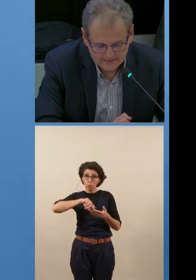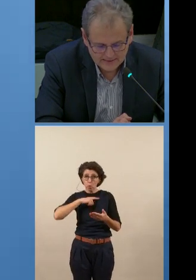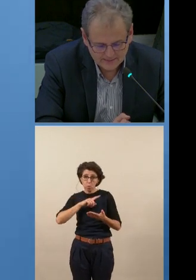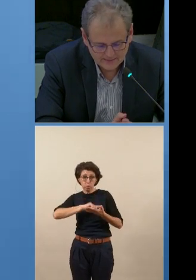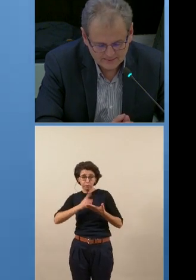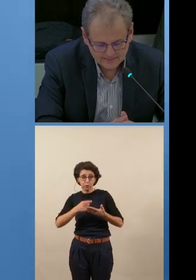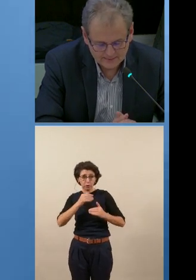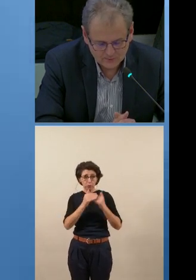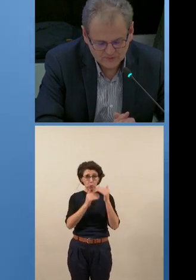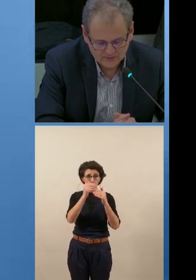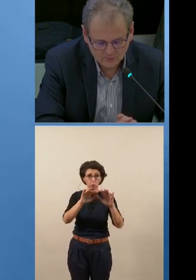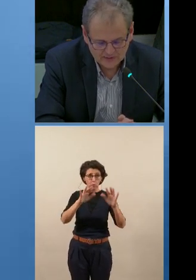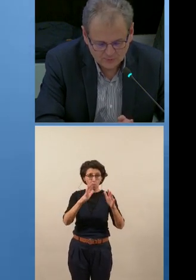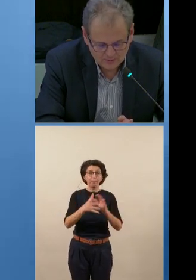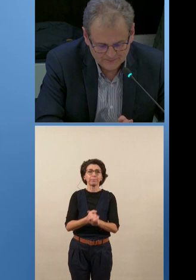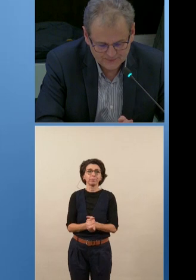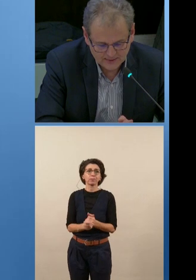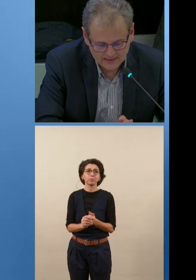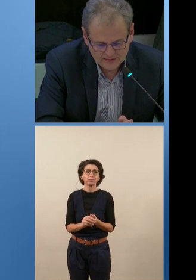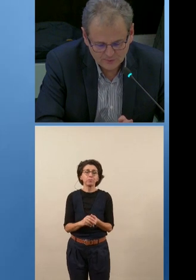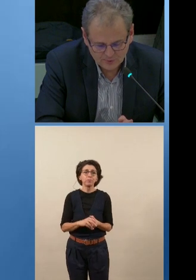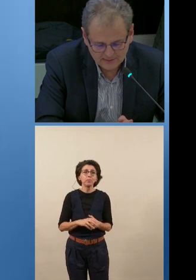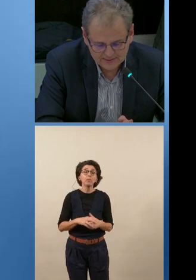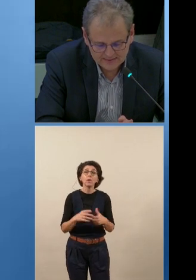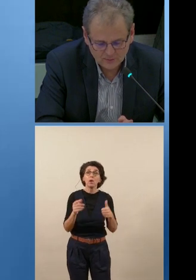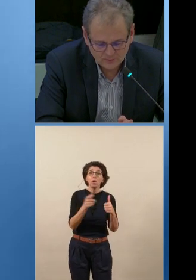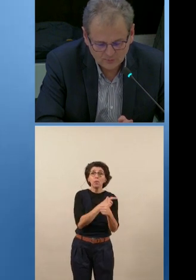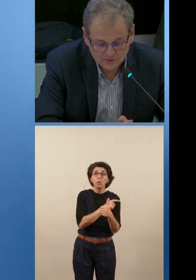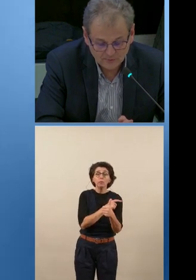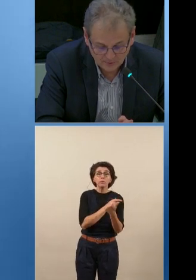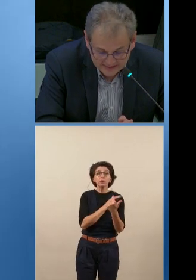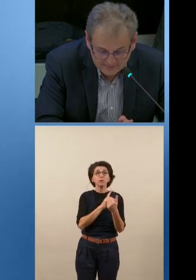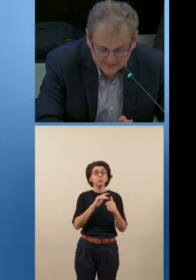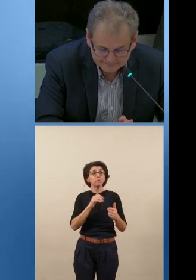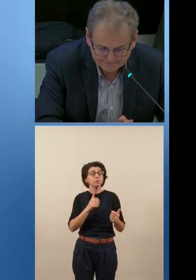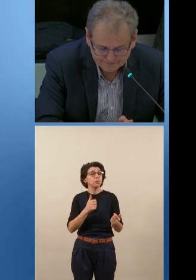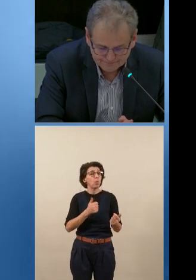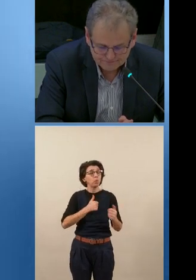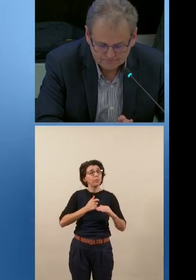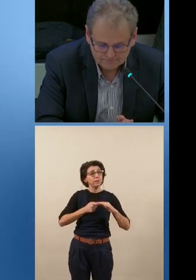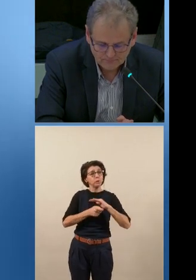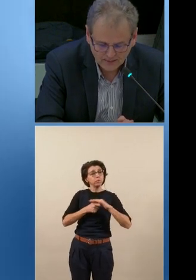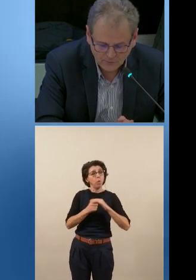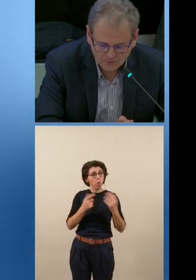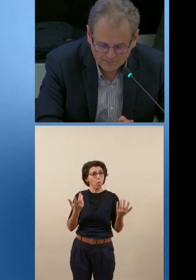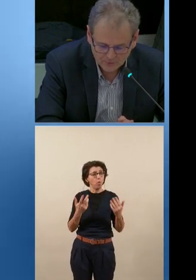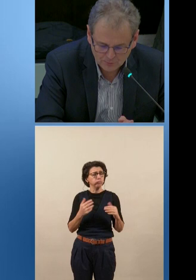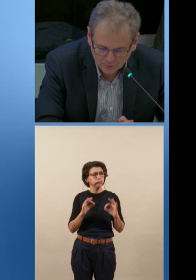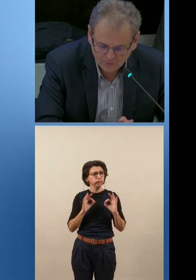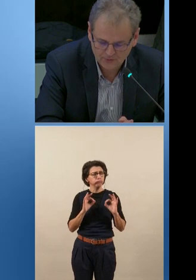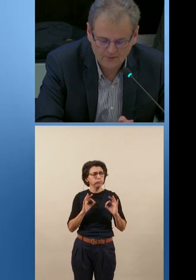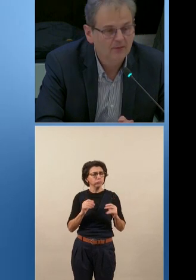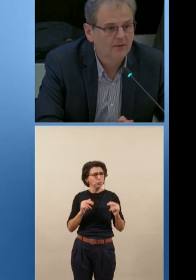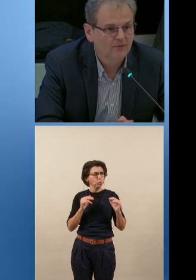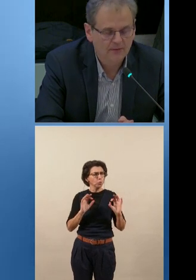qui euh concerne donc d'abord un niveau de capacité d'autofinancement élevé un taux d'épargne